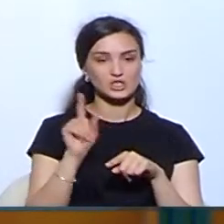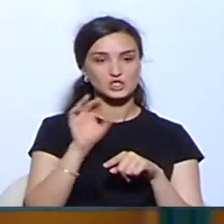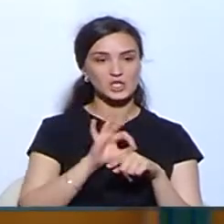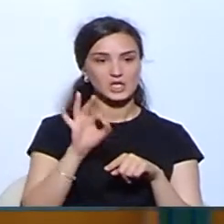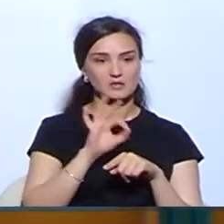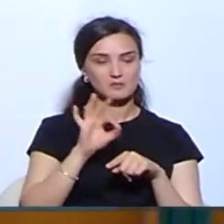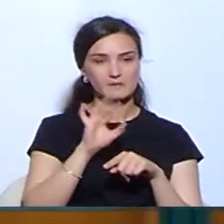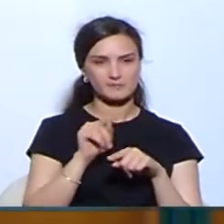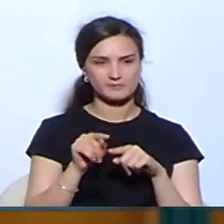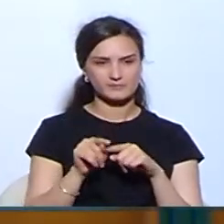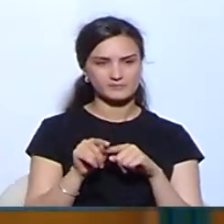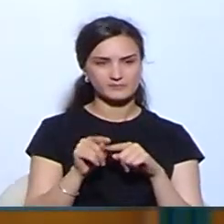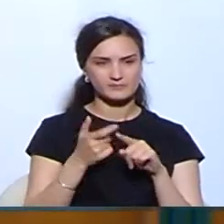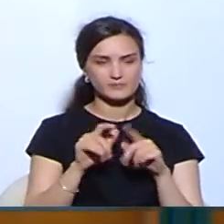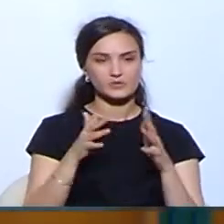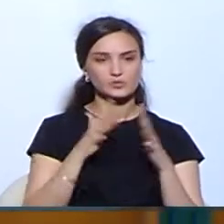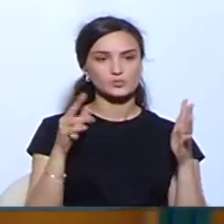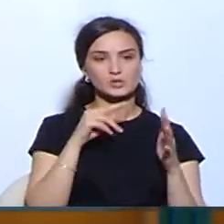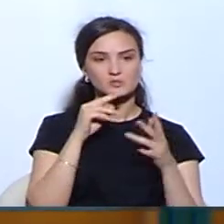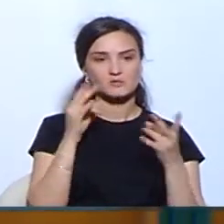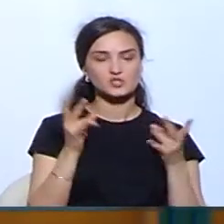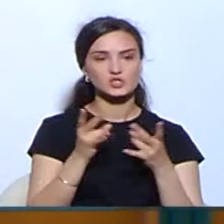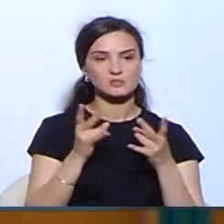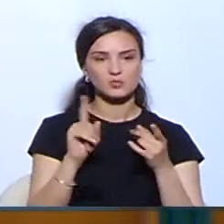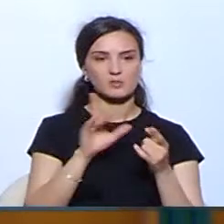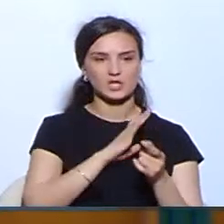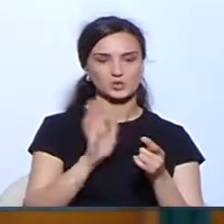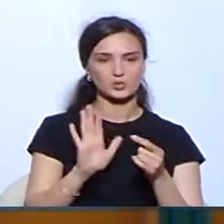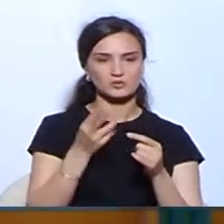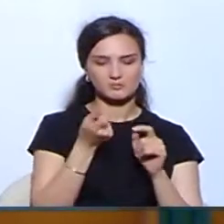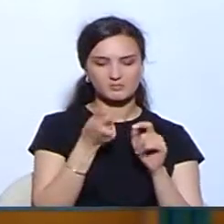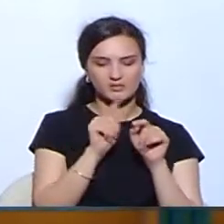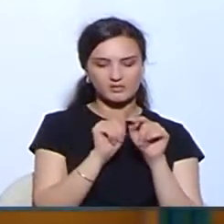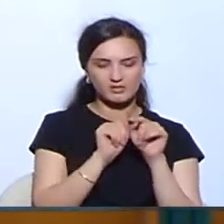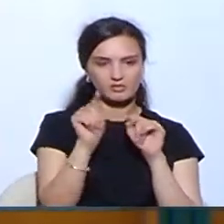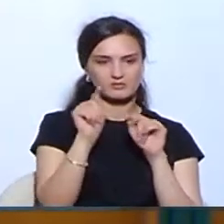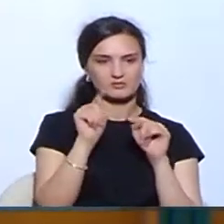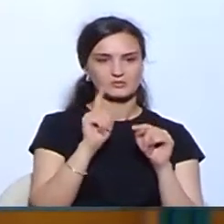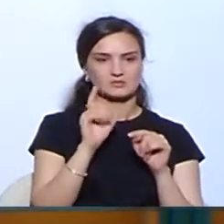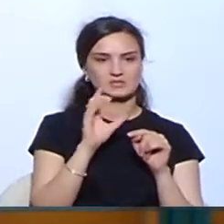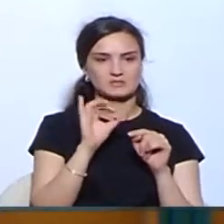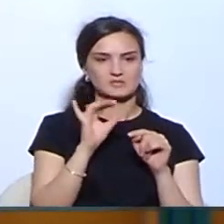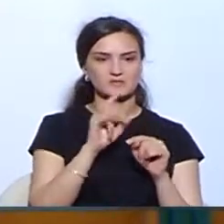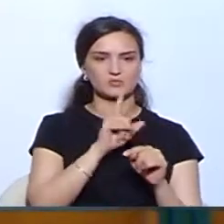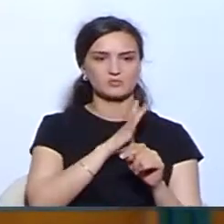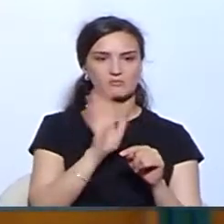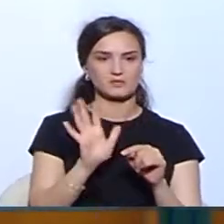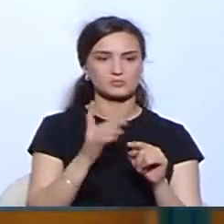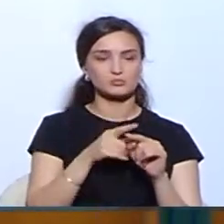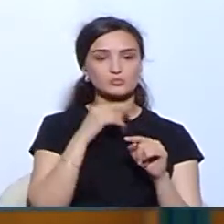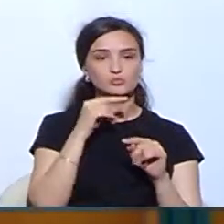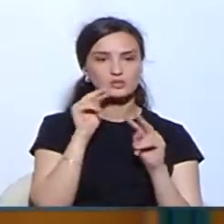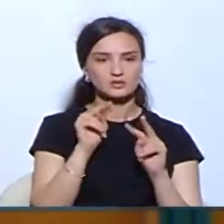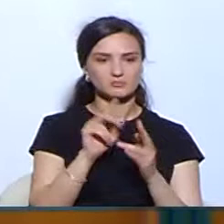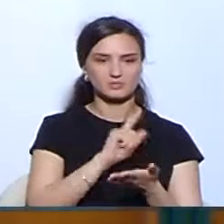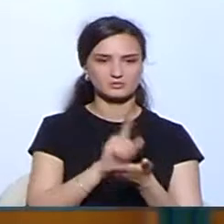ამ თვალსაზრისით ძალიან დიდი ყურადღება გვჭირდება, რომ არ მოხდეს გაპარგვა ონკოლოგიური საფრთხებისა და ამ დროს უნდა მივაქციოთ